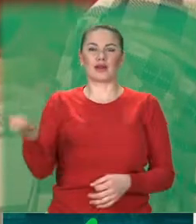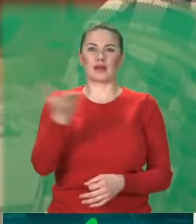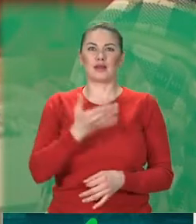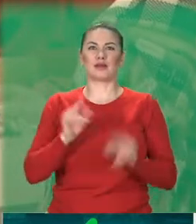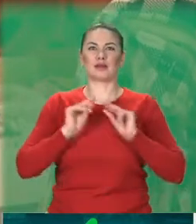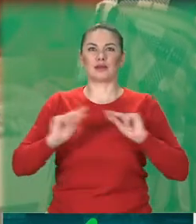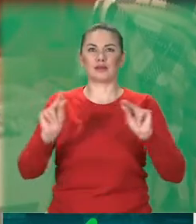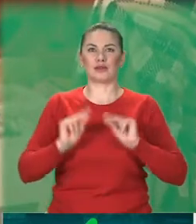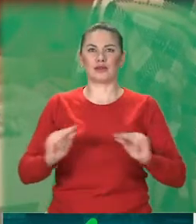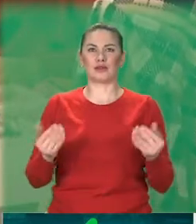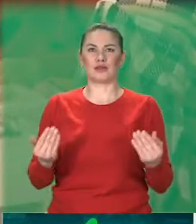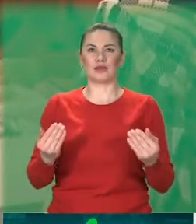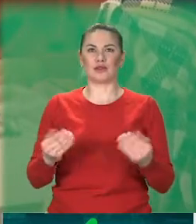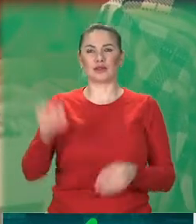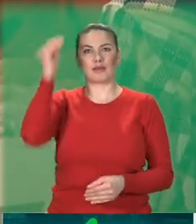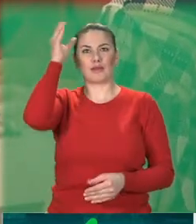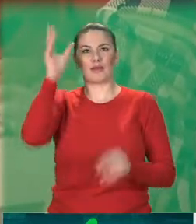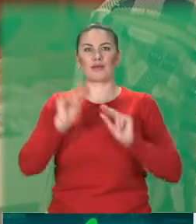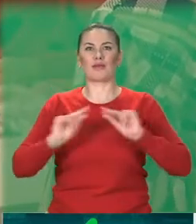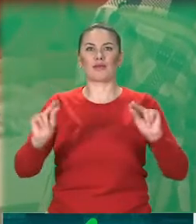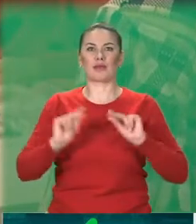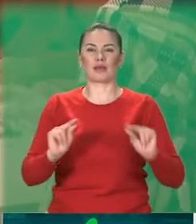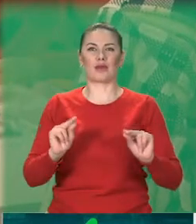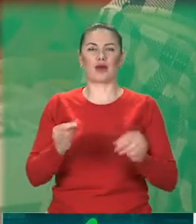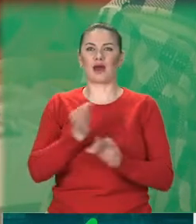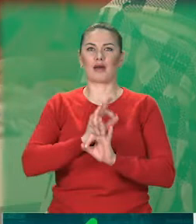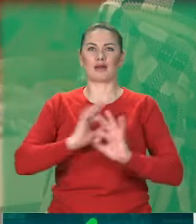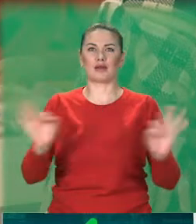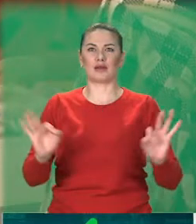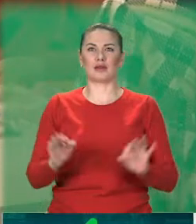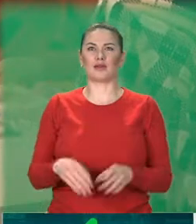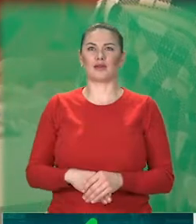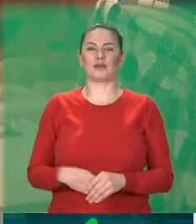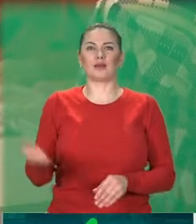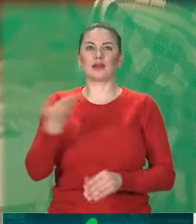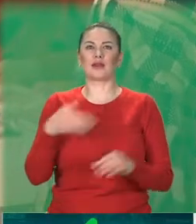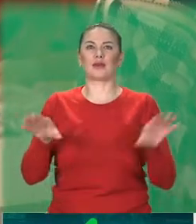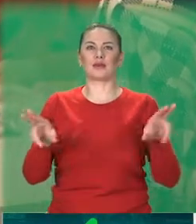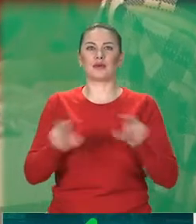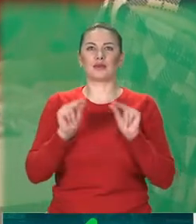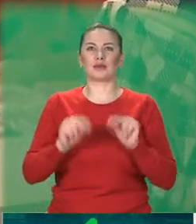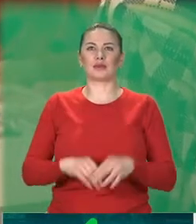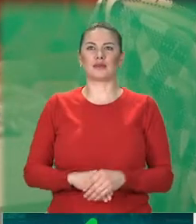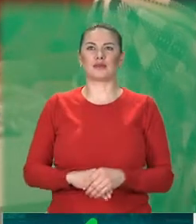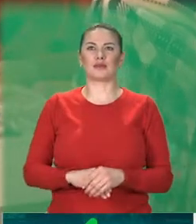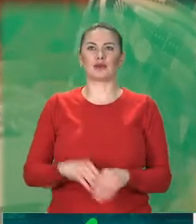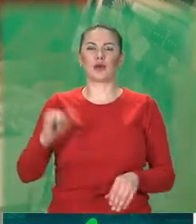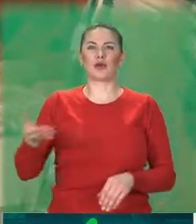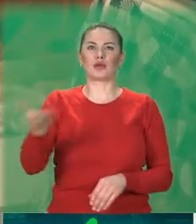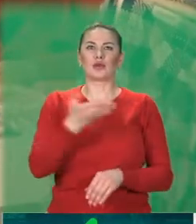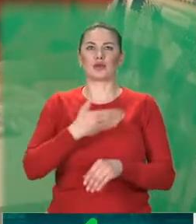преподаватели показывают. Потому что преподаватель у нас очень хороший. Нам так повезло. У нас прекрасные преподаватели,